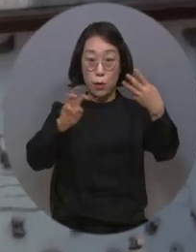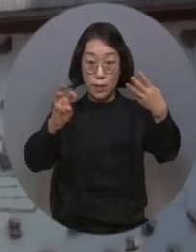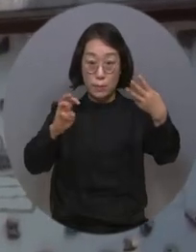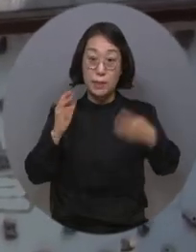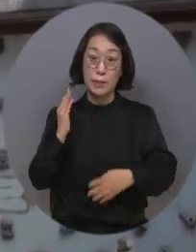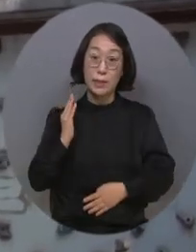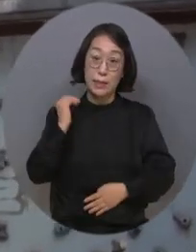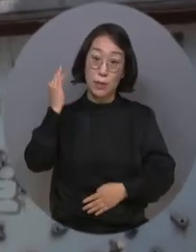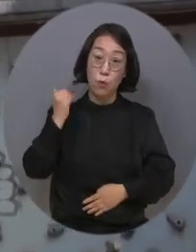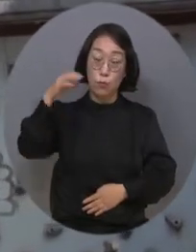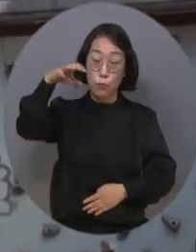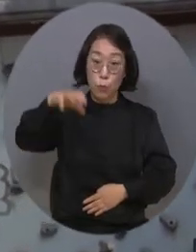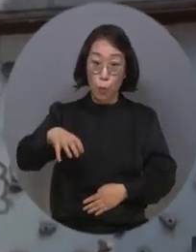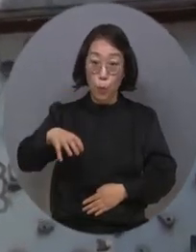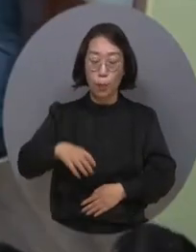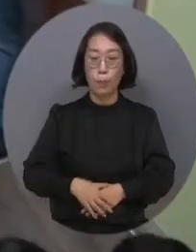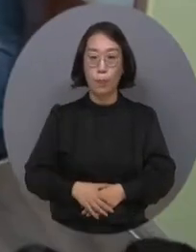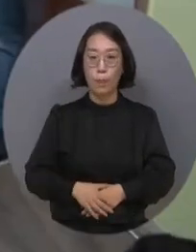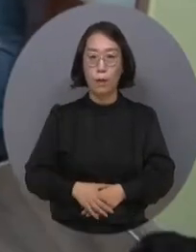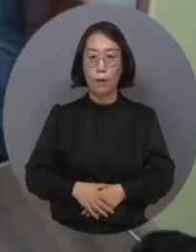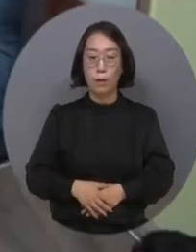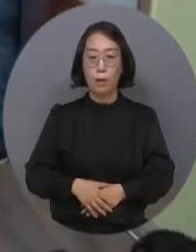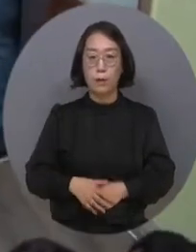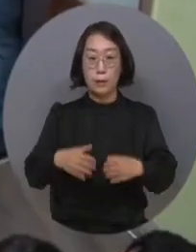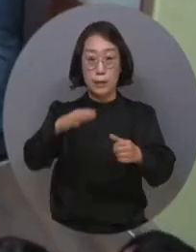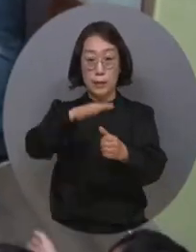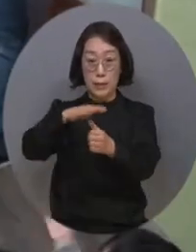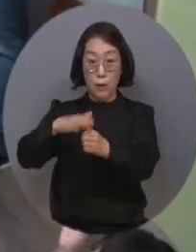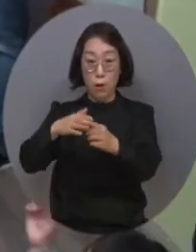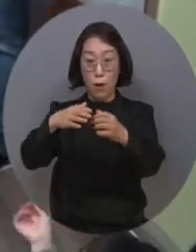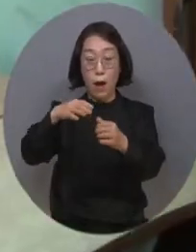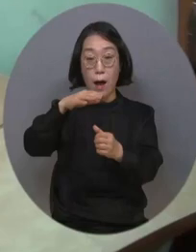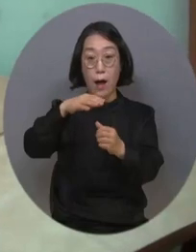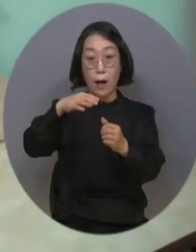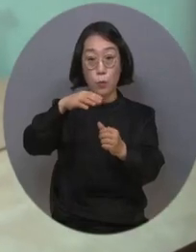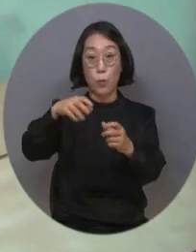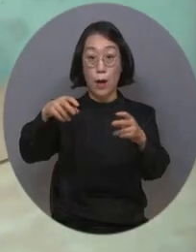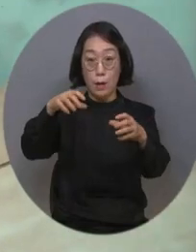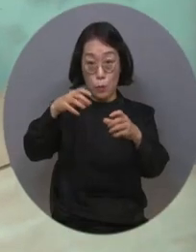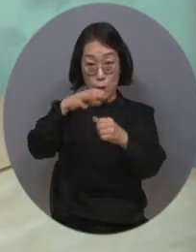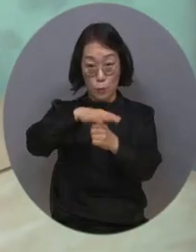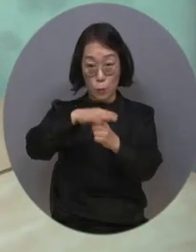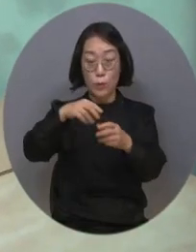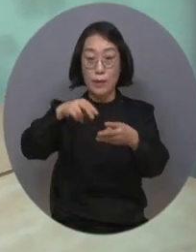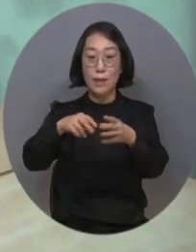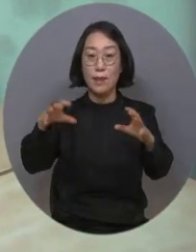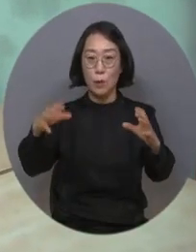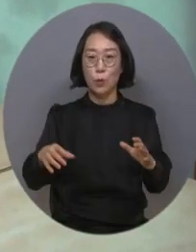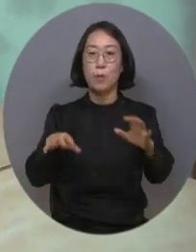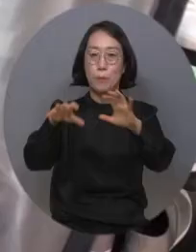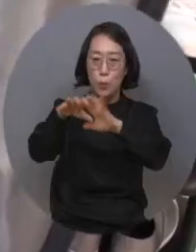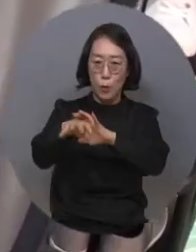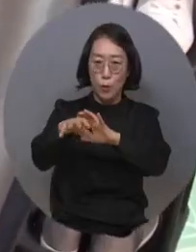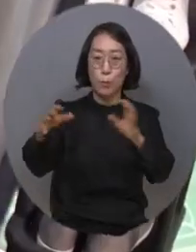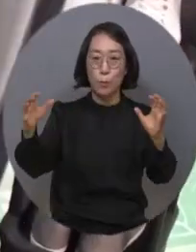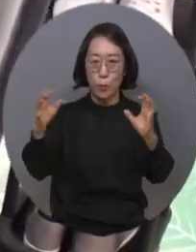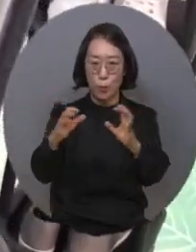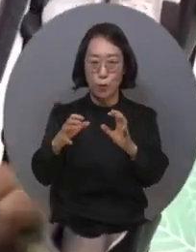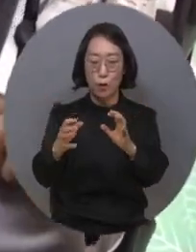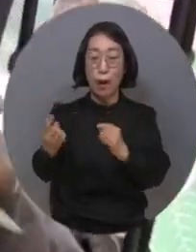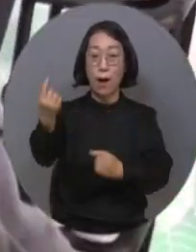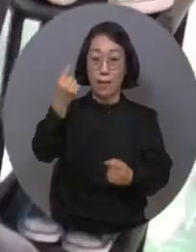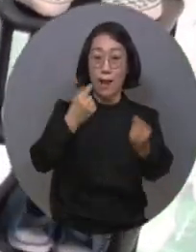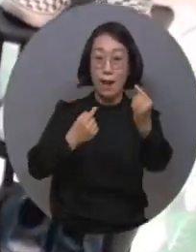의정부 명지의 회원들은 트윈스 지역아동센터를 찾았습니다 학교를 마친 어린이들이 하나 둘